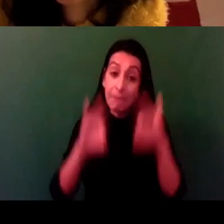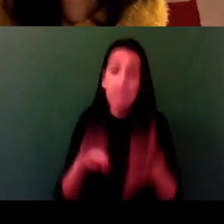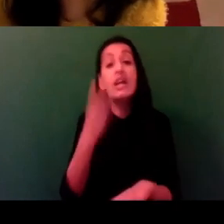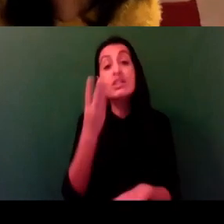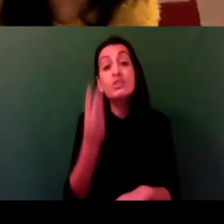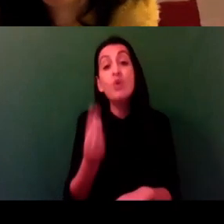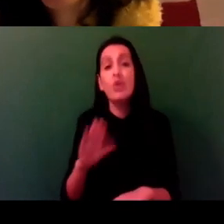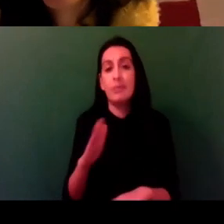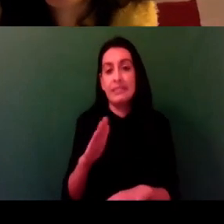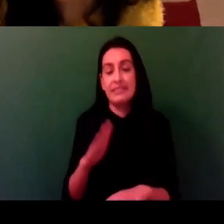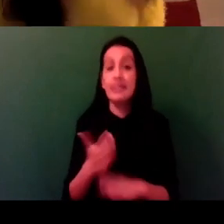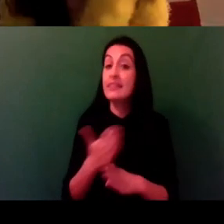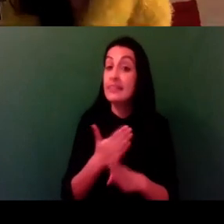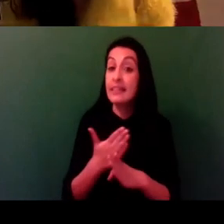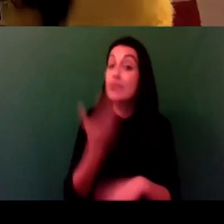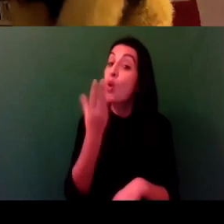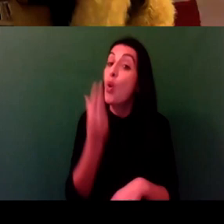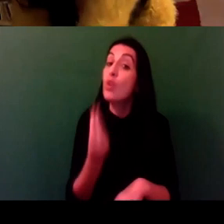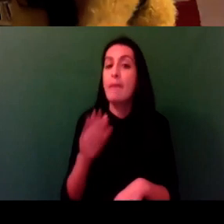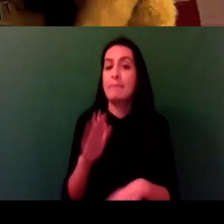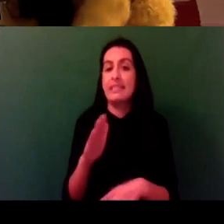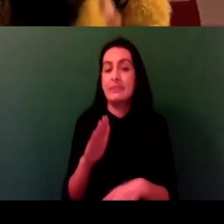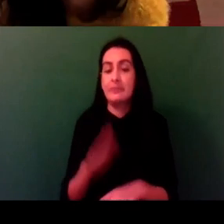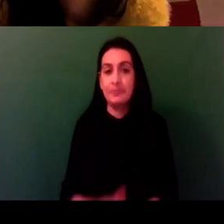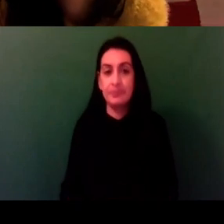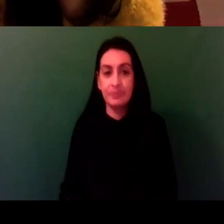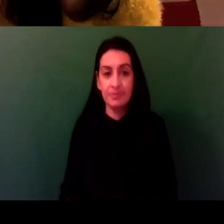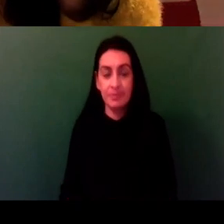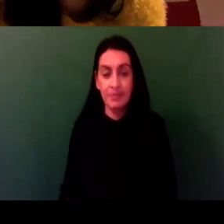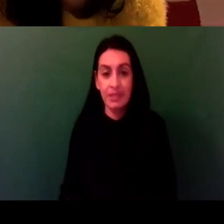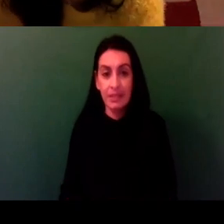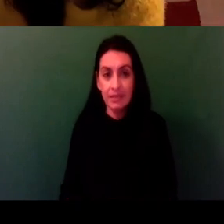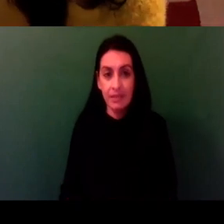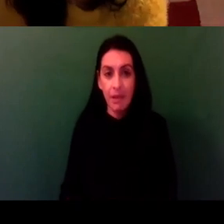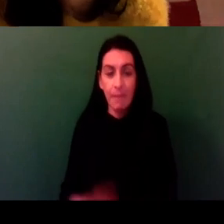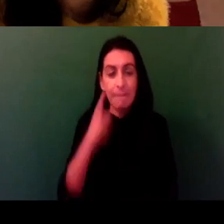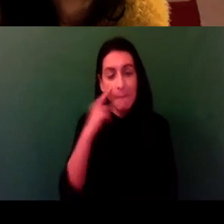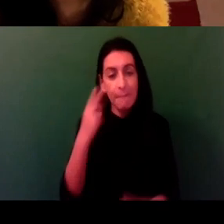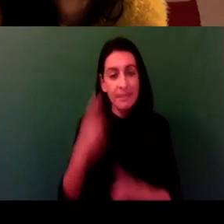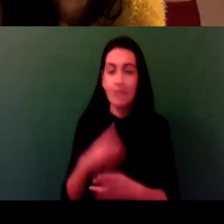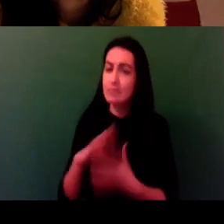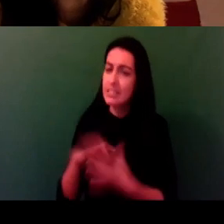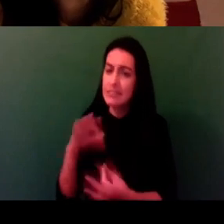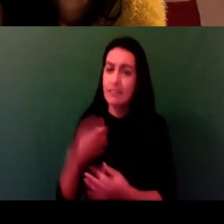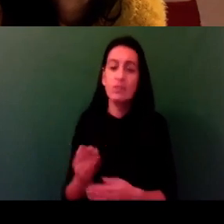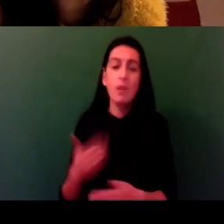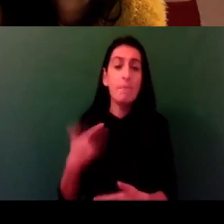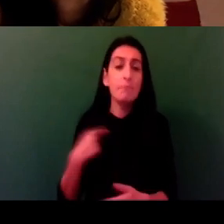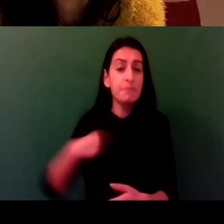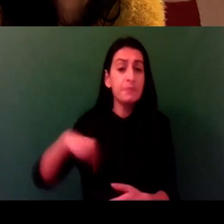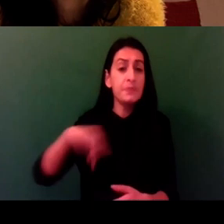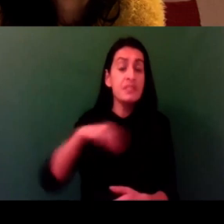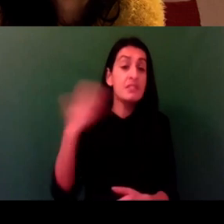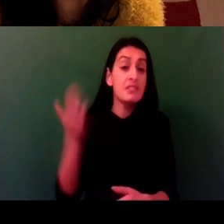katılım meselesine böyle buradaki bizim işte daha çok katılmak istiyoruz ama önümüze türlü engeller çıkıyor beklentisinden hala çok